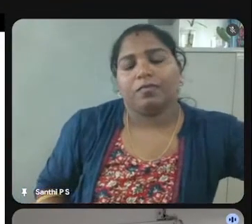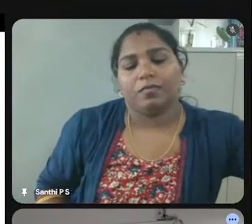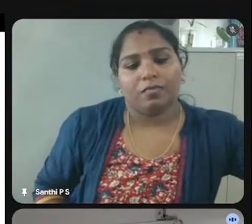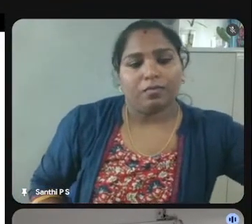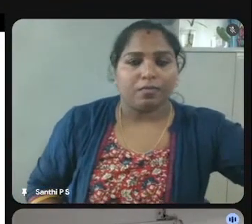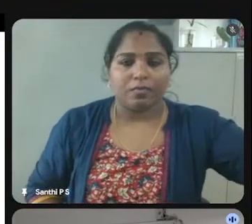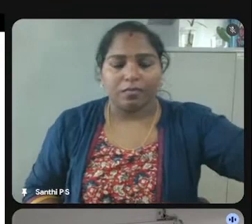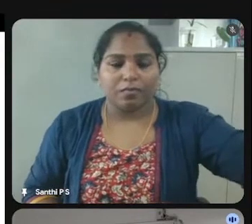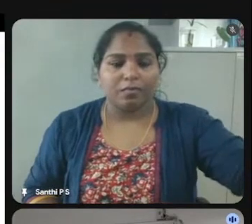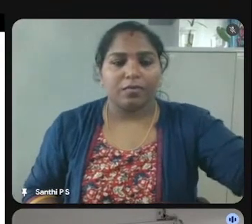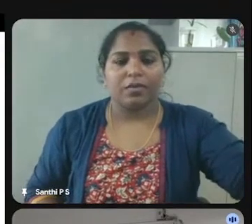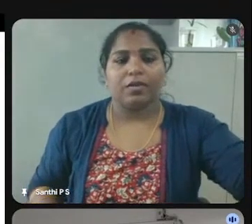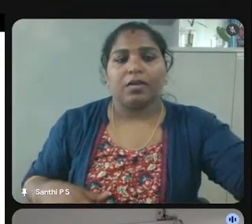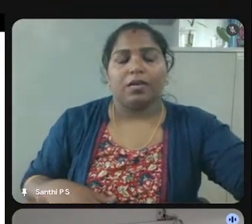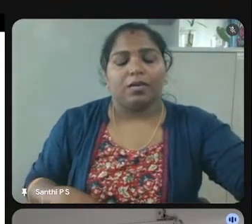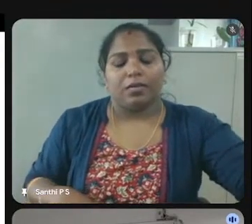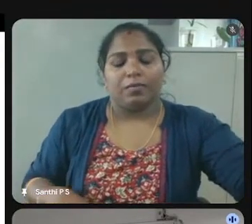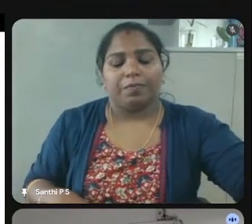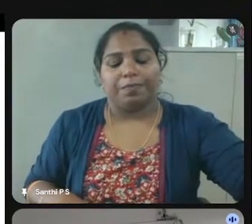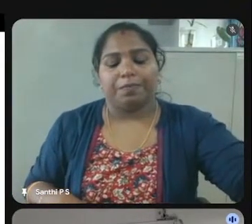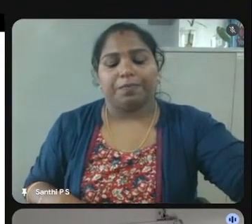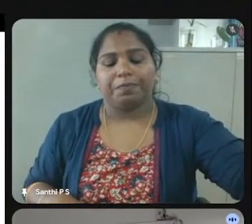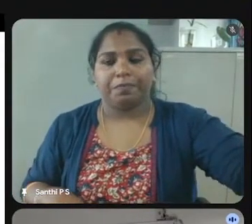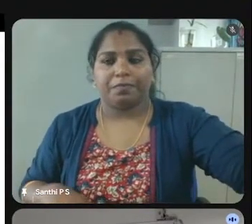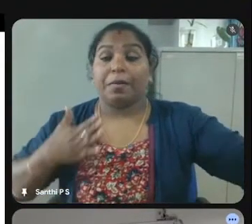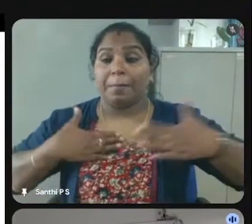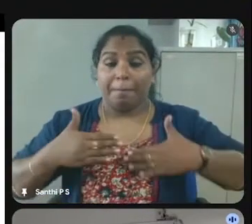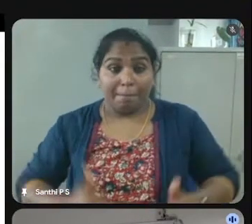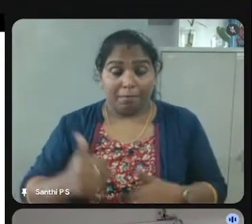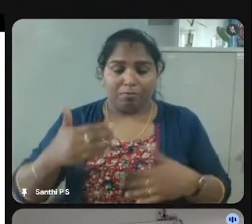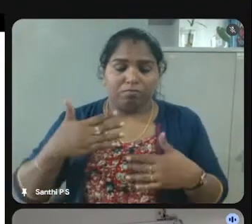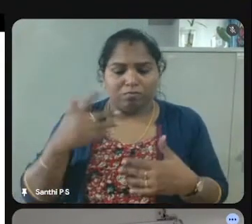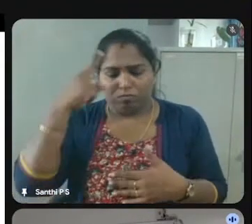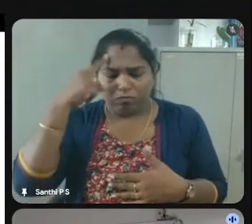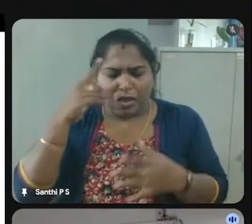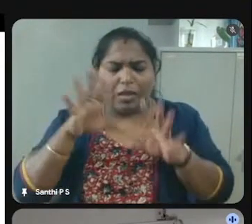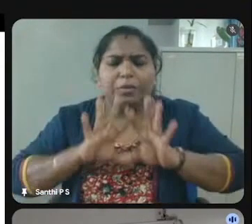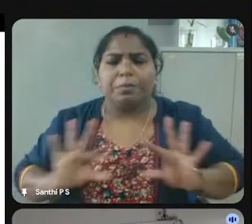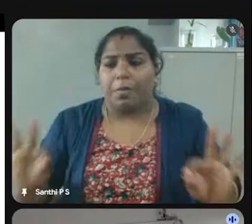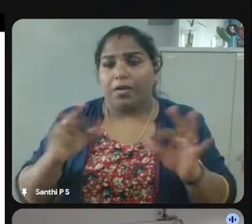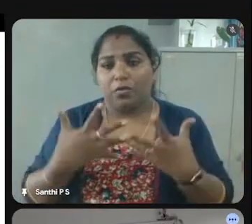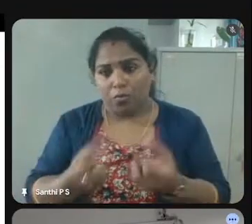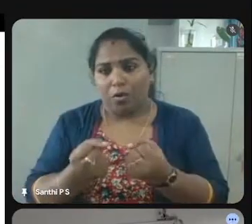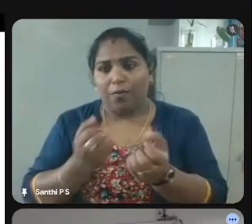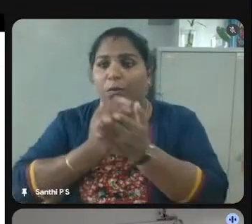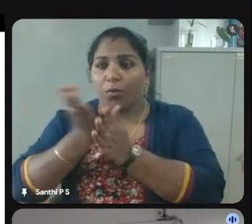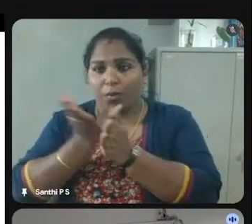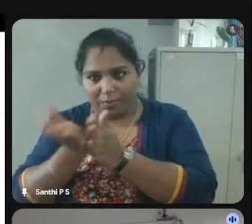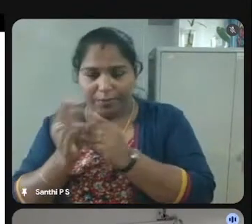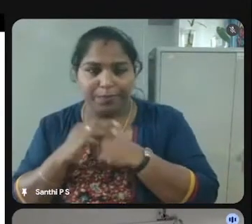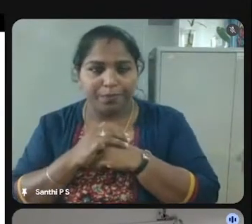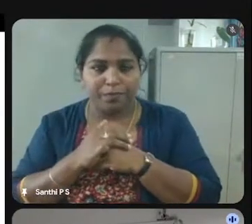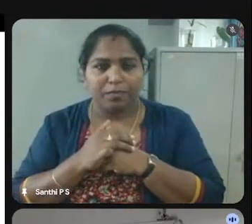ഒന്നാമത്തത് മനസ്സും ശരീരവും ശാന്തമാകുന്നതിനുള്ള വിദ്യകൾ എന്ന് പറഞ്ഞു. ഇത് ഒക്കെ നിങ്ങൾ ഇപ്പോ